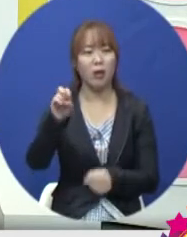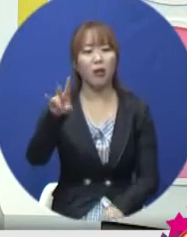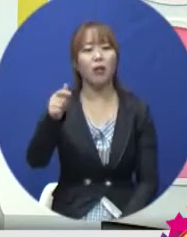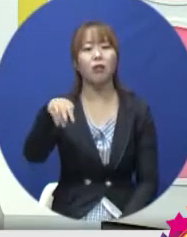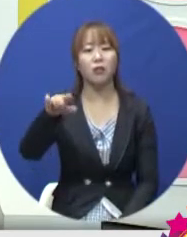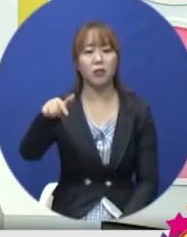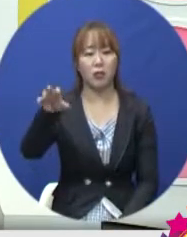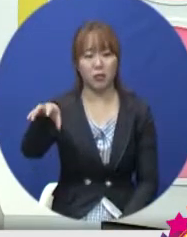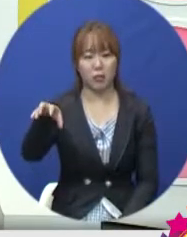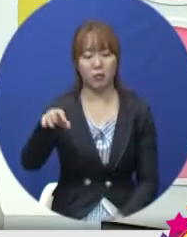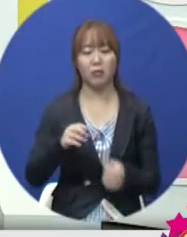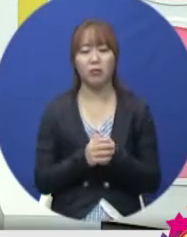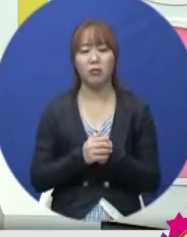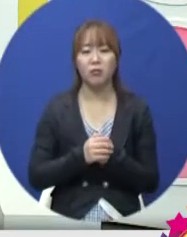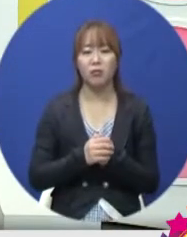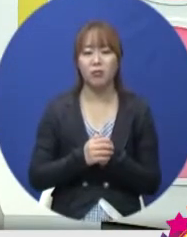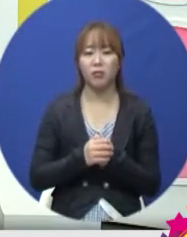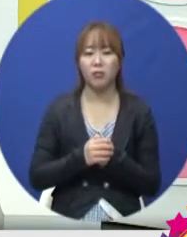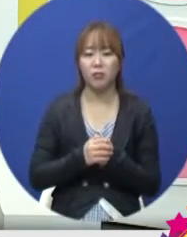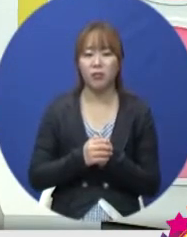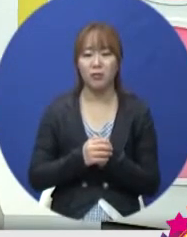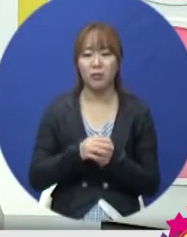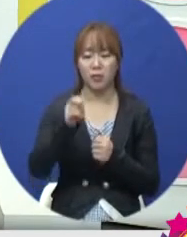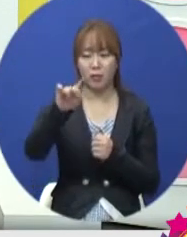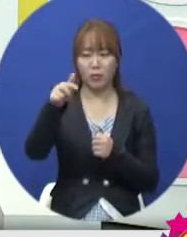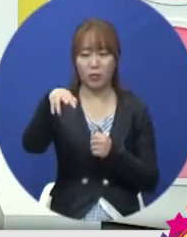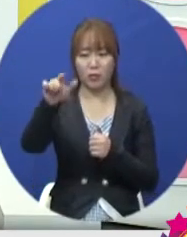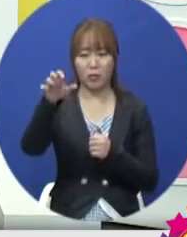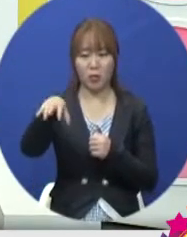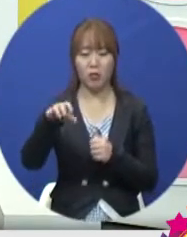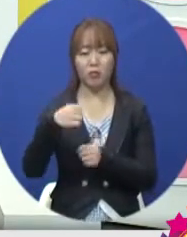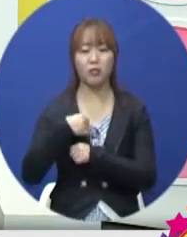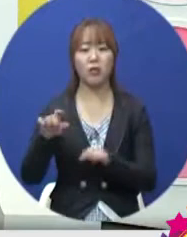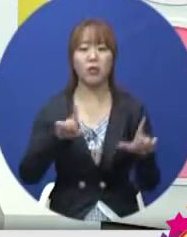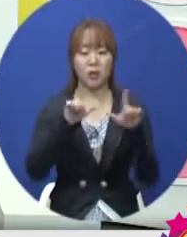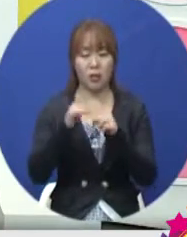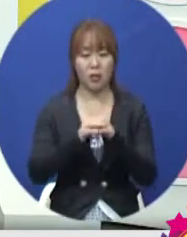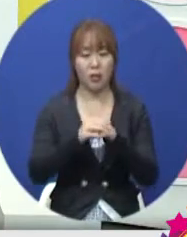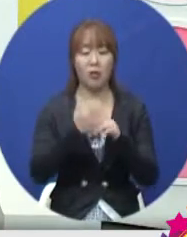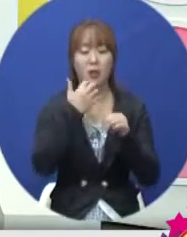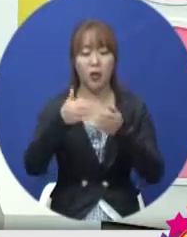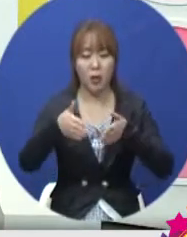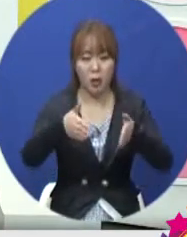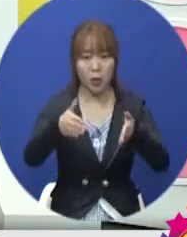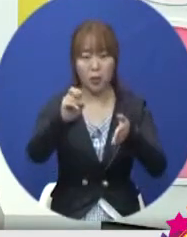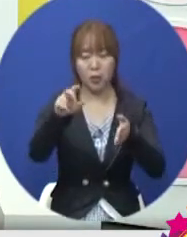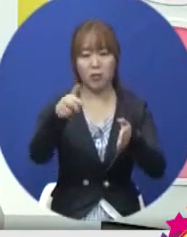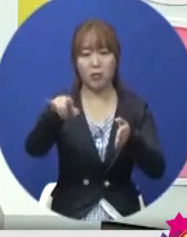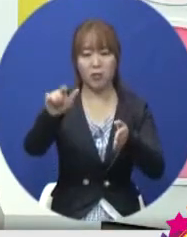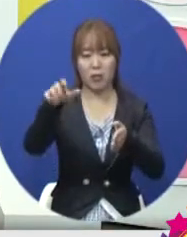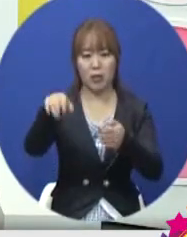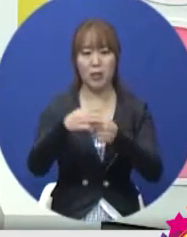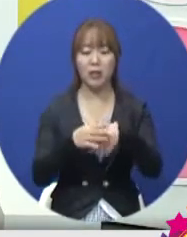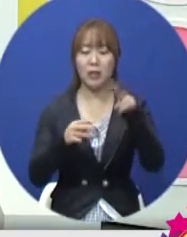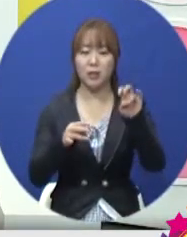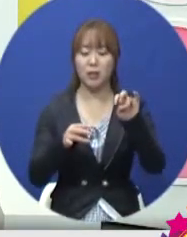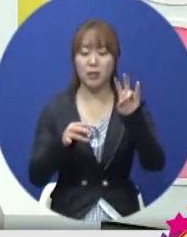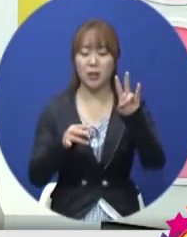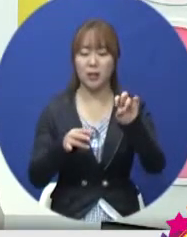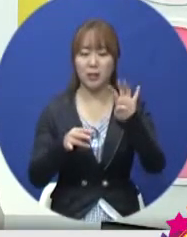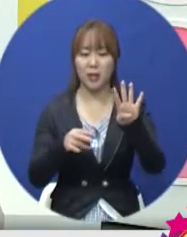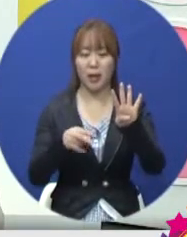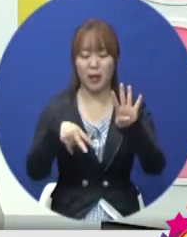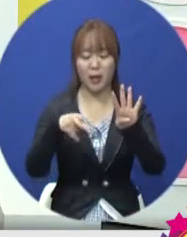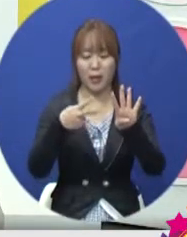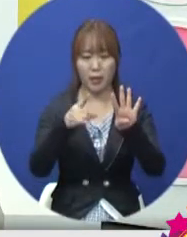연천이가 있어요. 연천가 있어요. 아, 예. 연천에서 아, 군 생활을 했습니다. 경기도 연천에. 예, 예. 부대 이름이 뭐라고요?